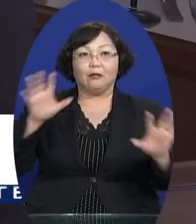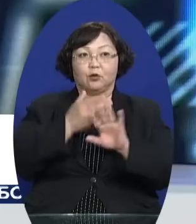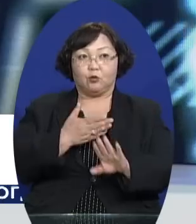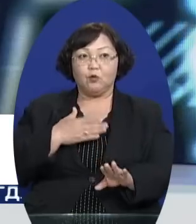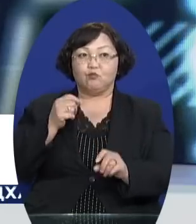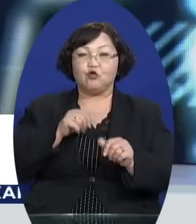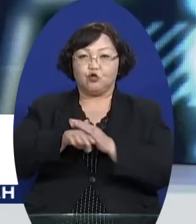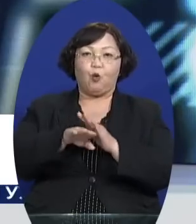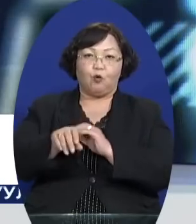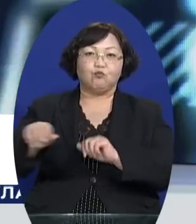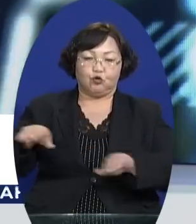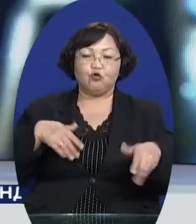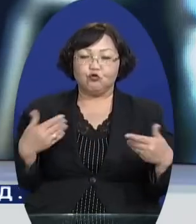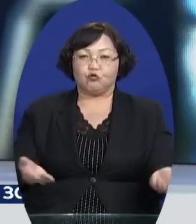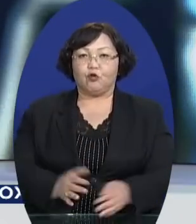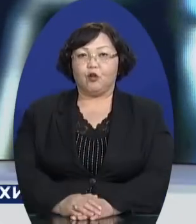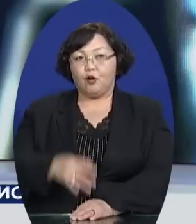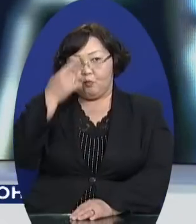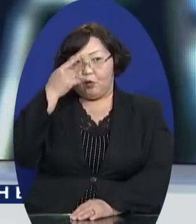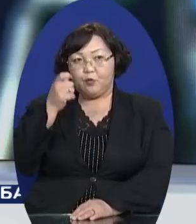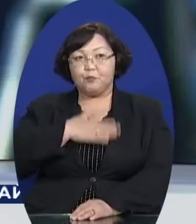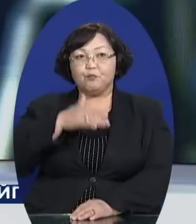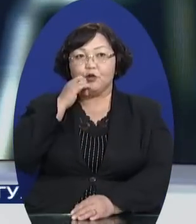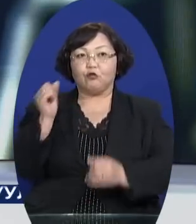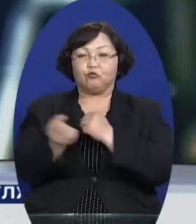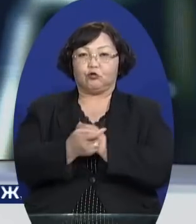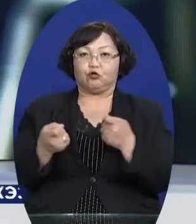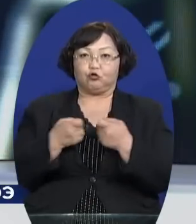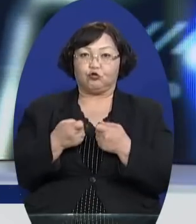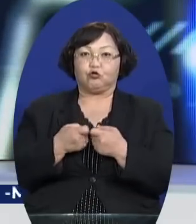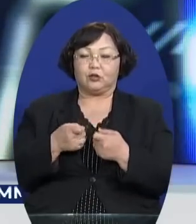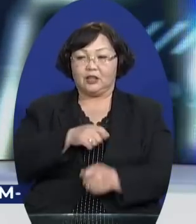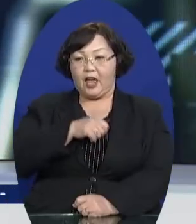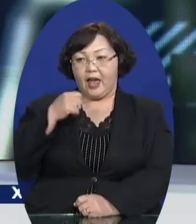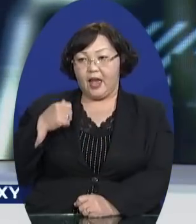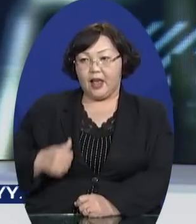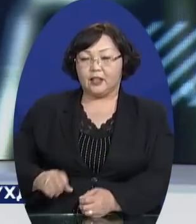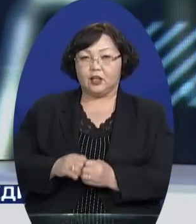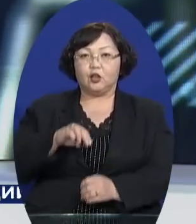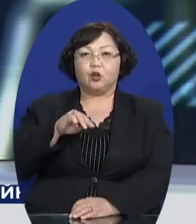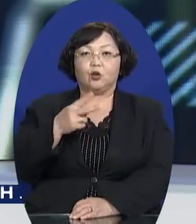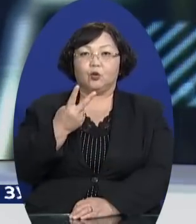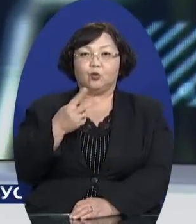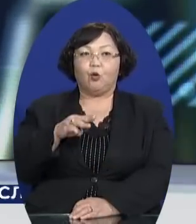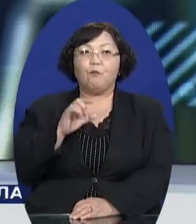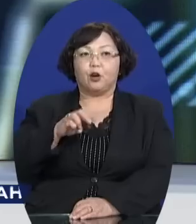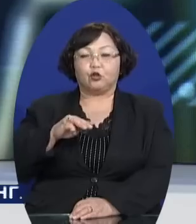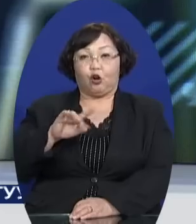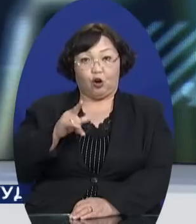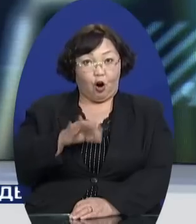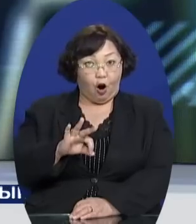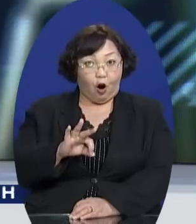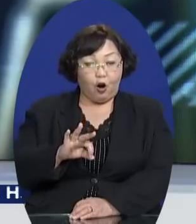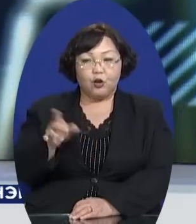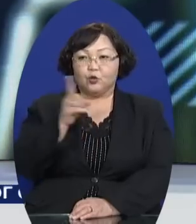олгоно. Монгол хүний биеийн онцлог тохирсон дээл хөвд суралдаг Төмөн Торог компани гутлаас босод 100 гаруй нэр төрлийн үндэсний хөвд